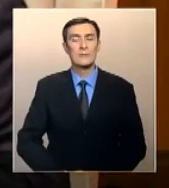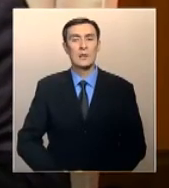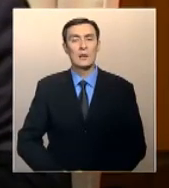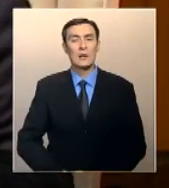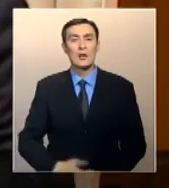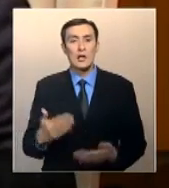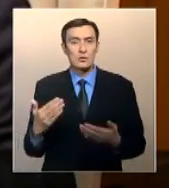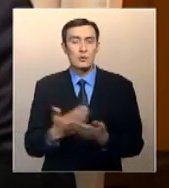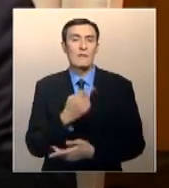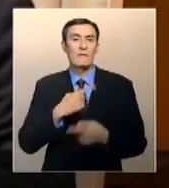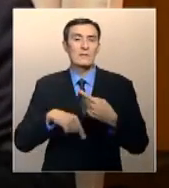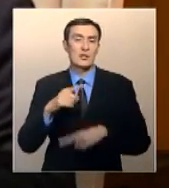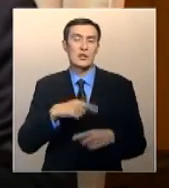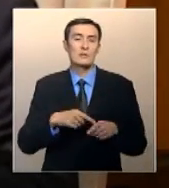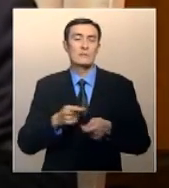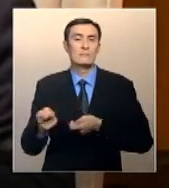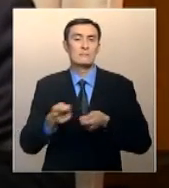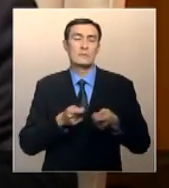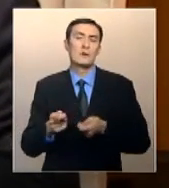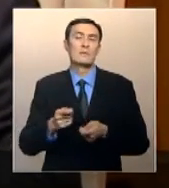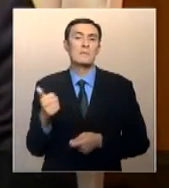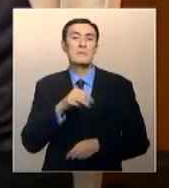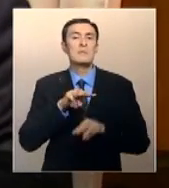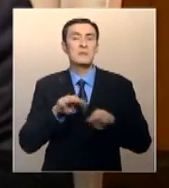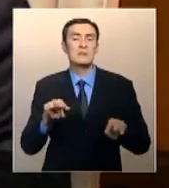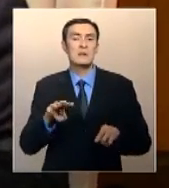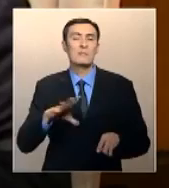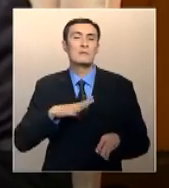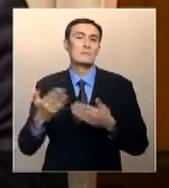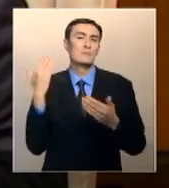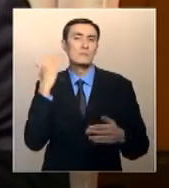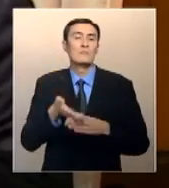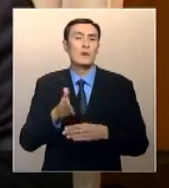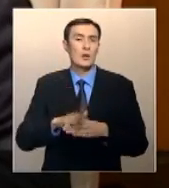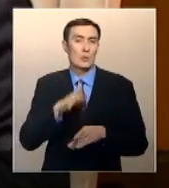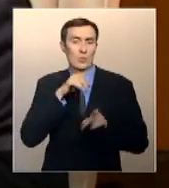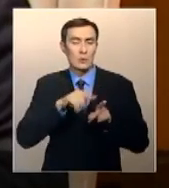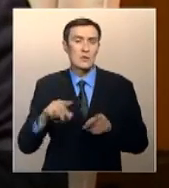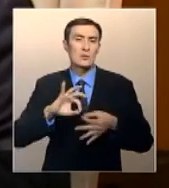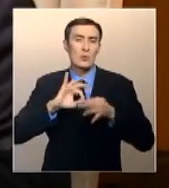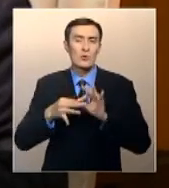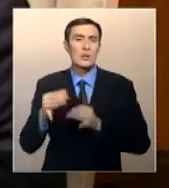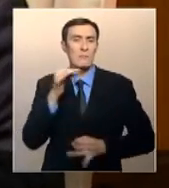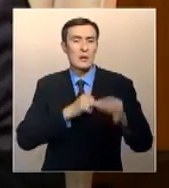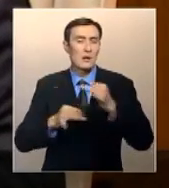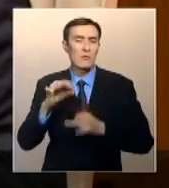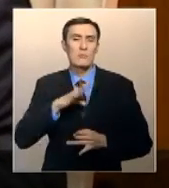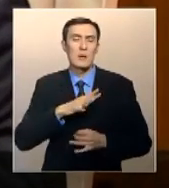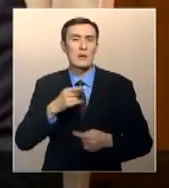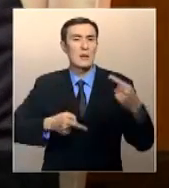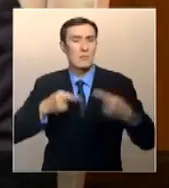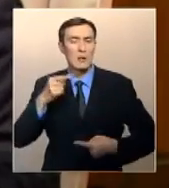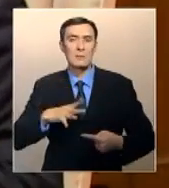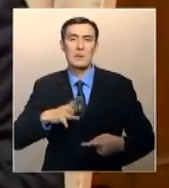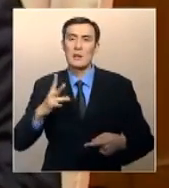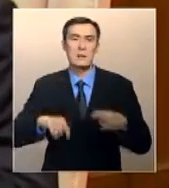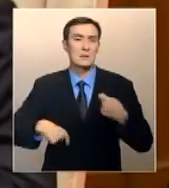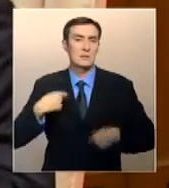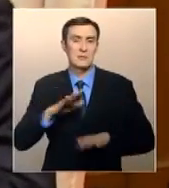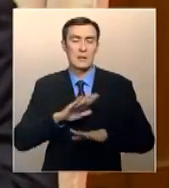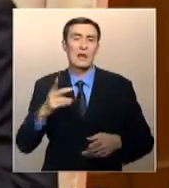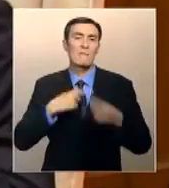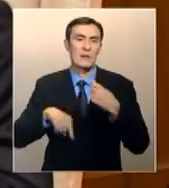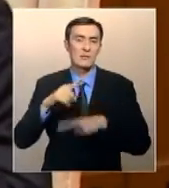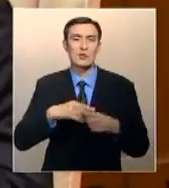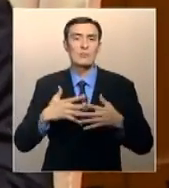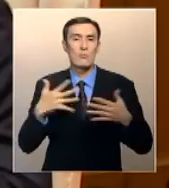Я возвращаюсь в канцелярию премьер-министра с памятью о трудном периоде позади меня. Все эти сложные переговоры и многочисленные дебаты были не зря. Я возвращаюсь